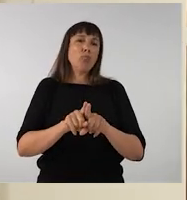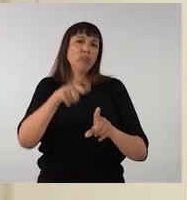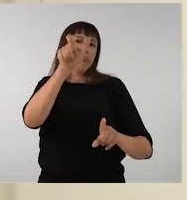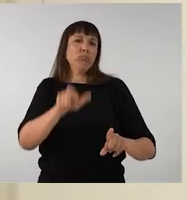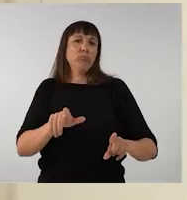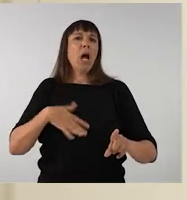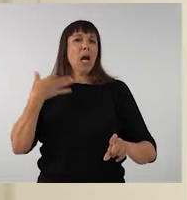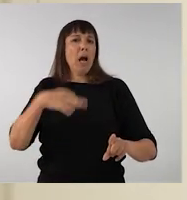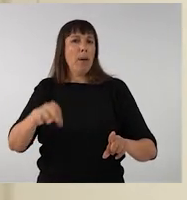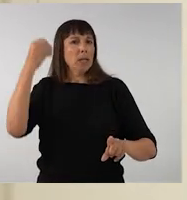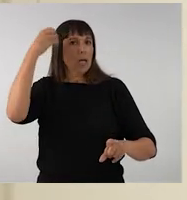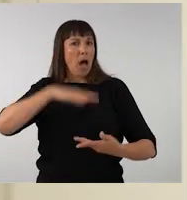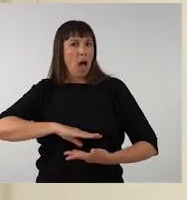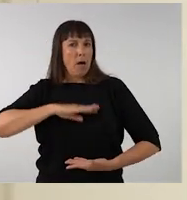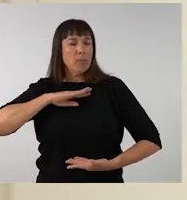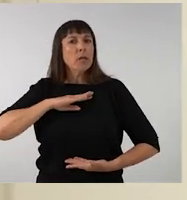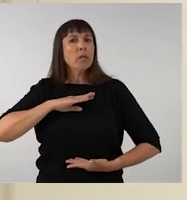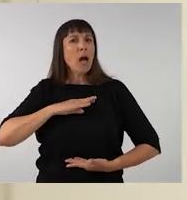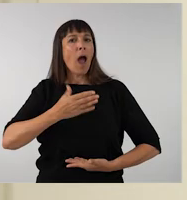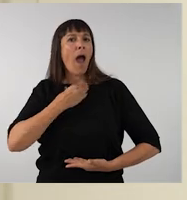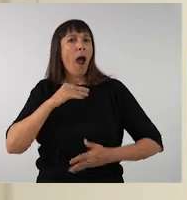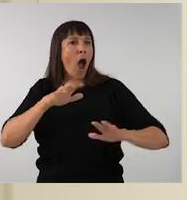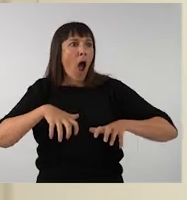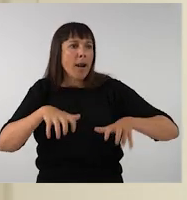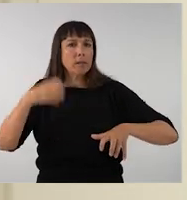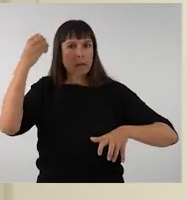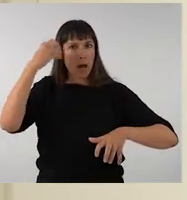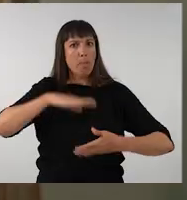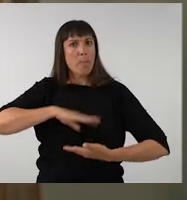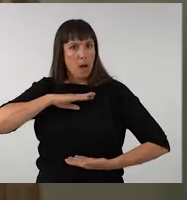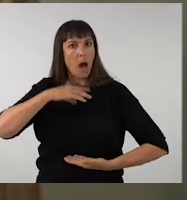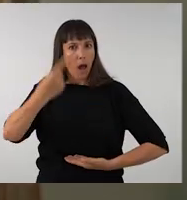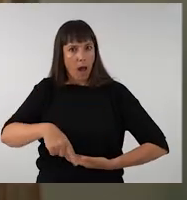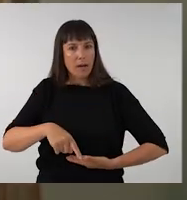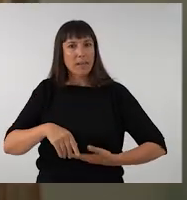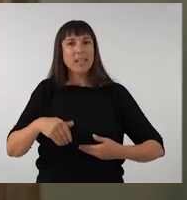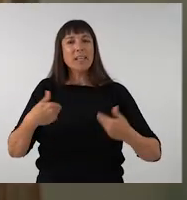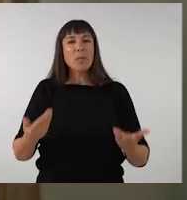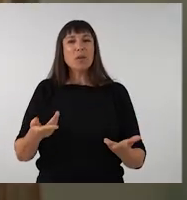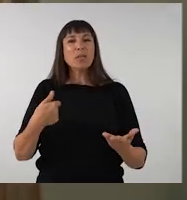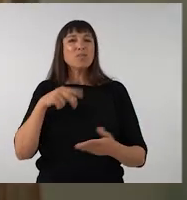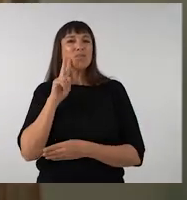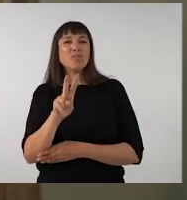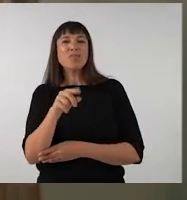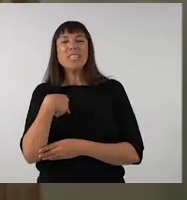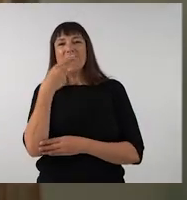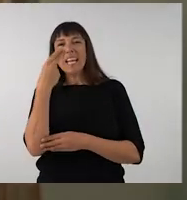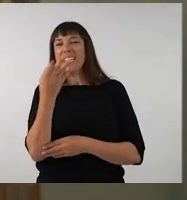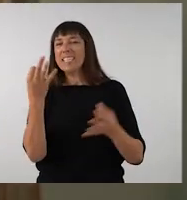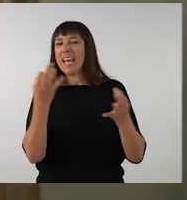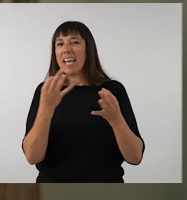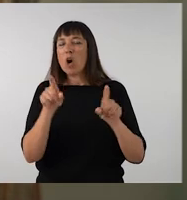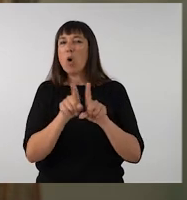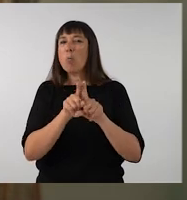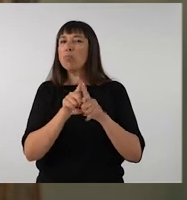nenes com un subjecte que és capaç per l'aprenentatge i que està delerós d'aprendre. I